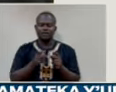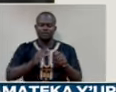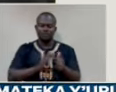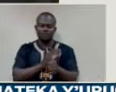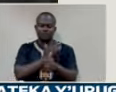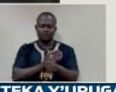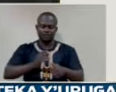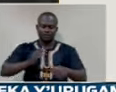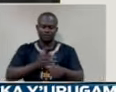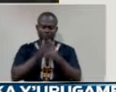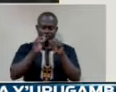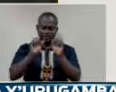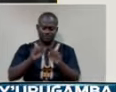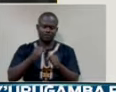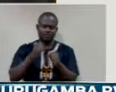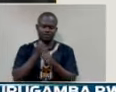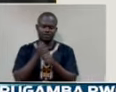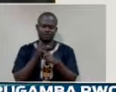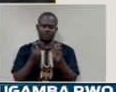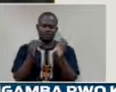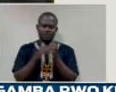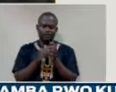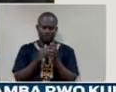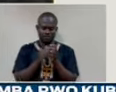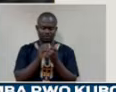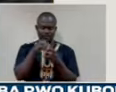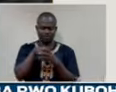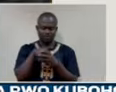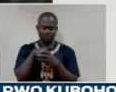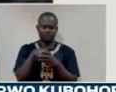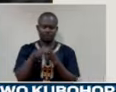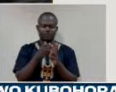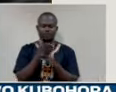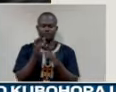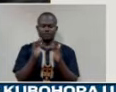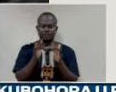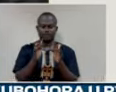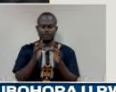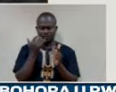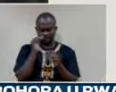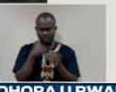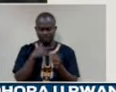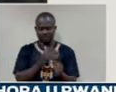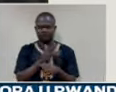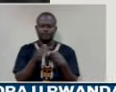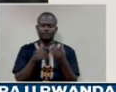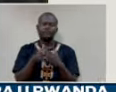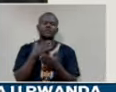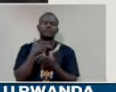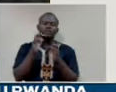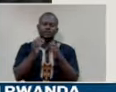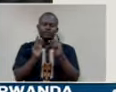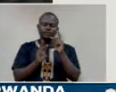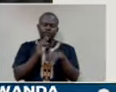ubuhanzi bushobora gukorera ariko bujya mu yakuri bujya online. Niba umuntu afite indirimbo ze ashaka ko